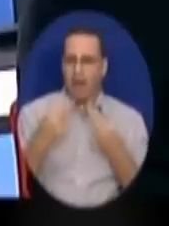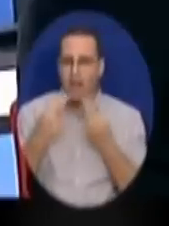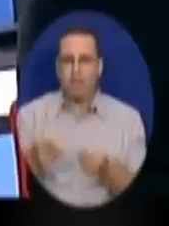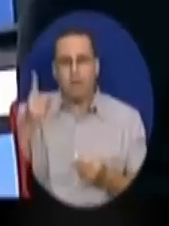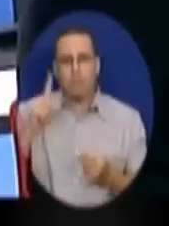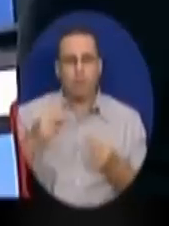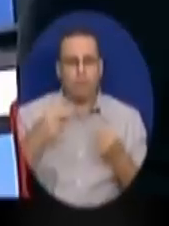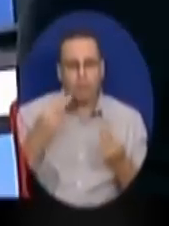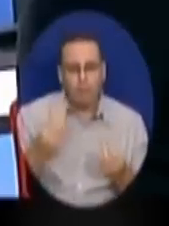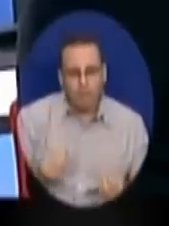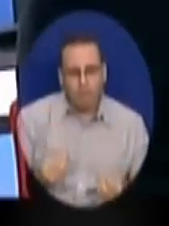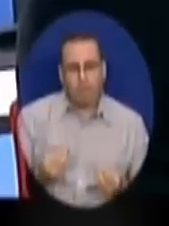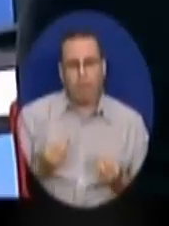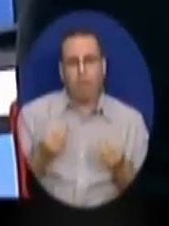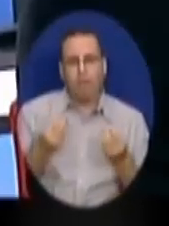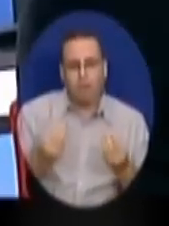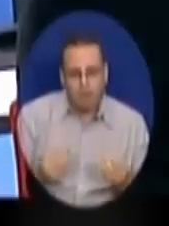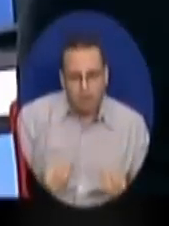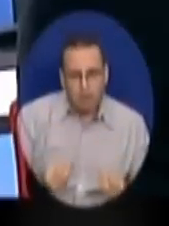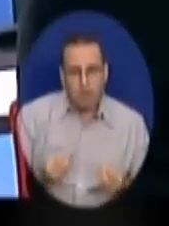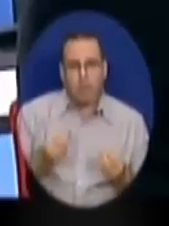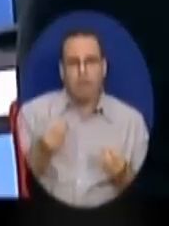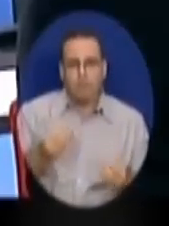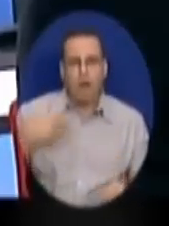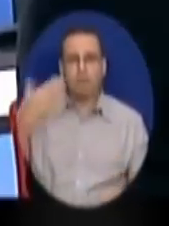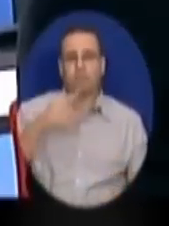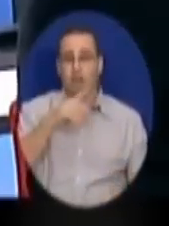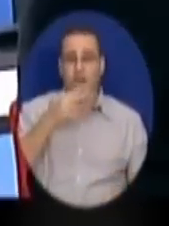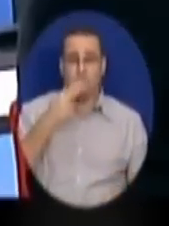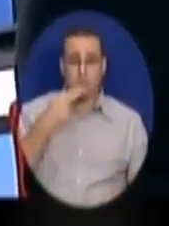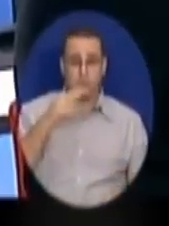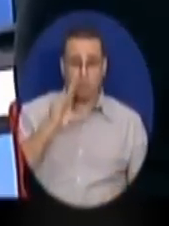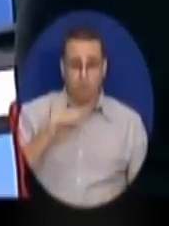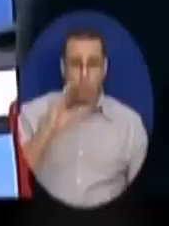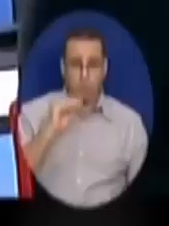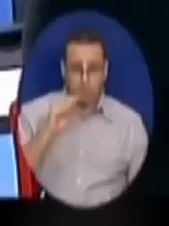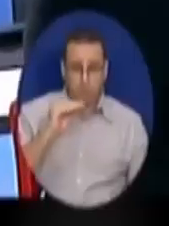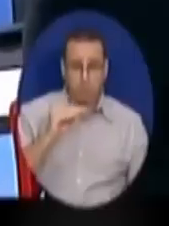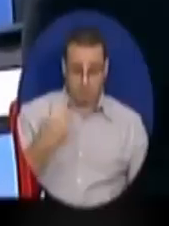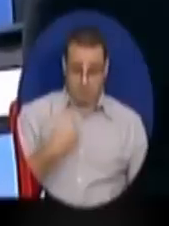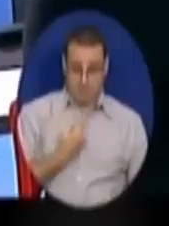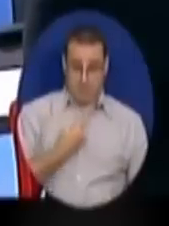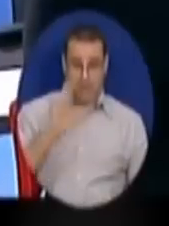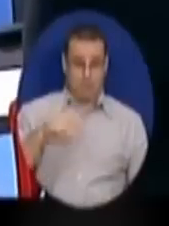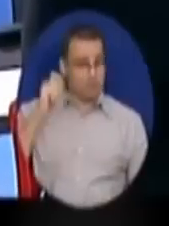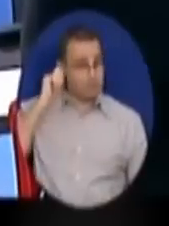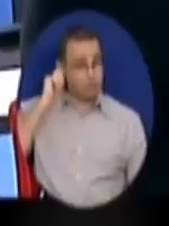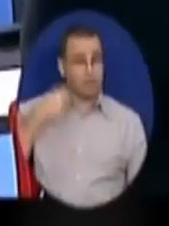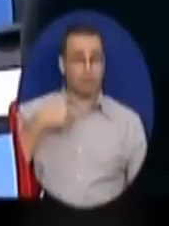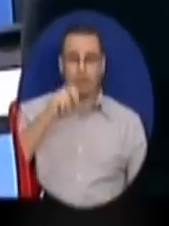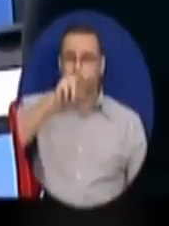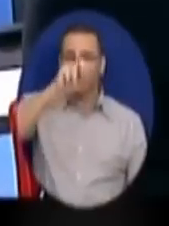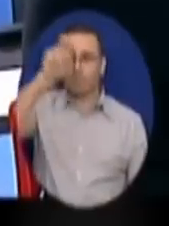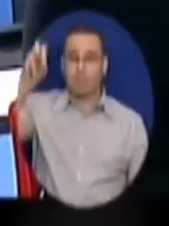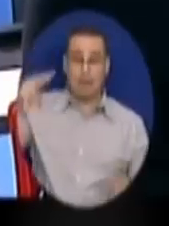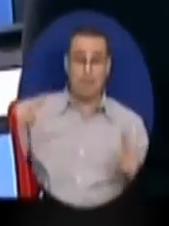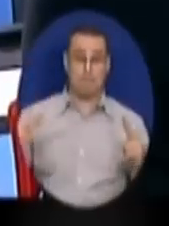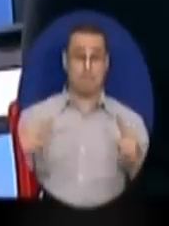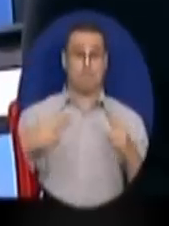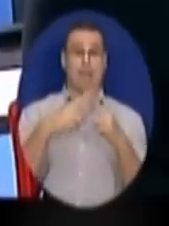לא מגיבים ואחרי שלידו דיברו הרבה ולא עשו כלום אני מדברת כאישה שמטיילת בפריז